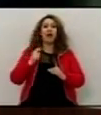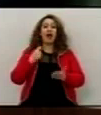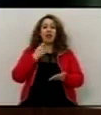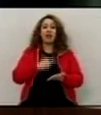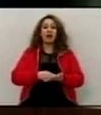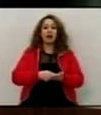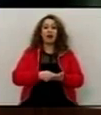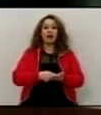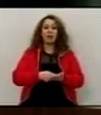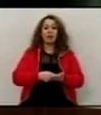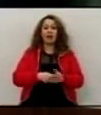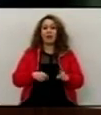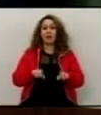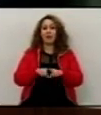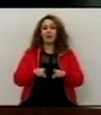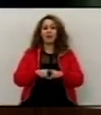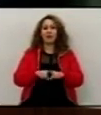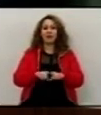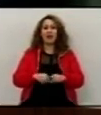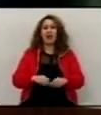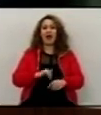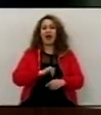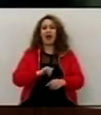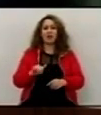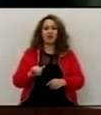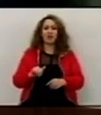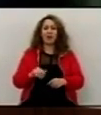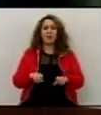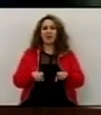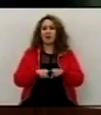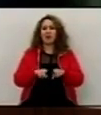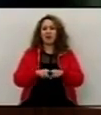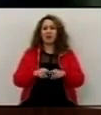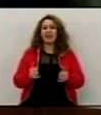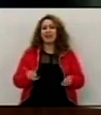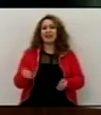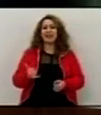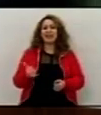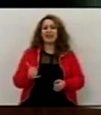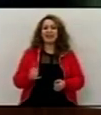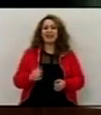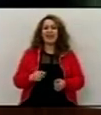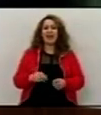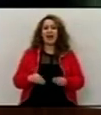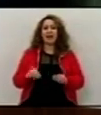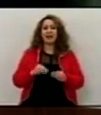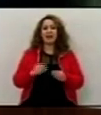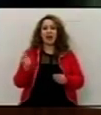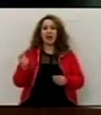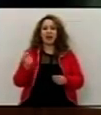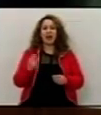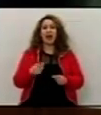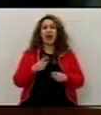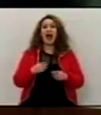قيمتها، وأيضا لا يمكن أن نساوي بين من ينتج فلاح زراعات استراتيجية كالقمح وإلى غير ذلك مع من ينتج